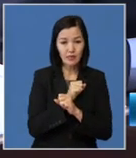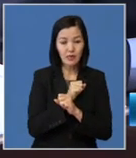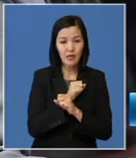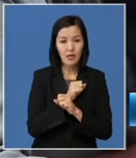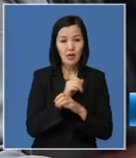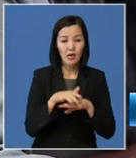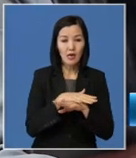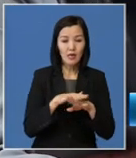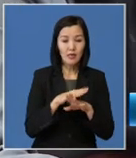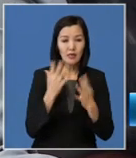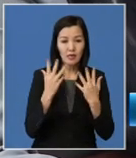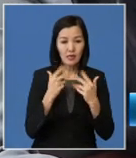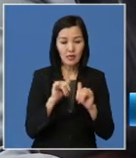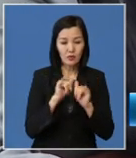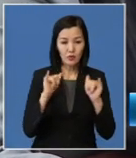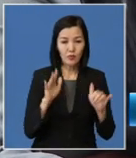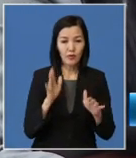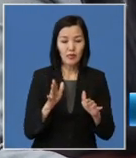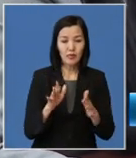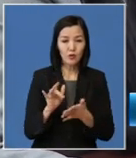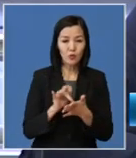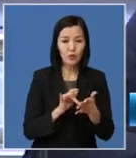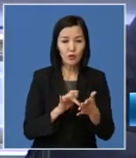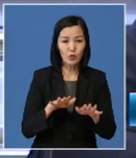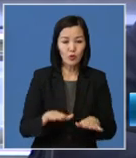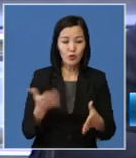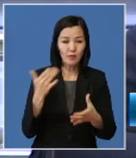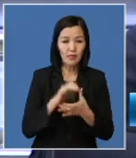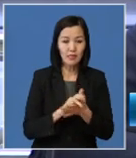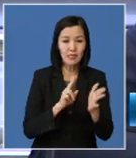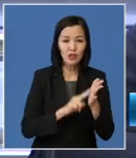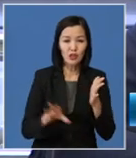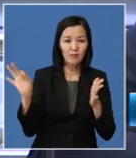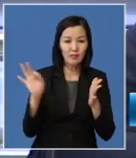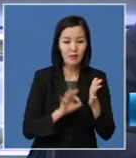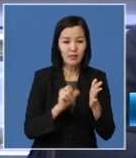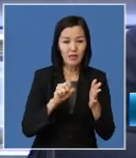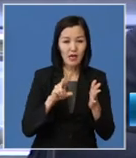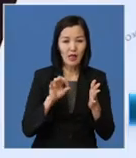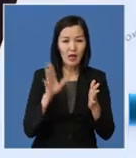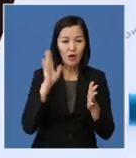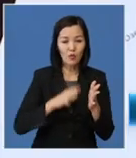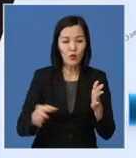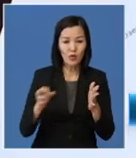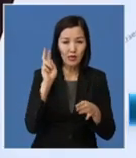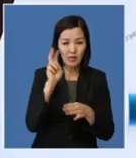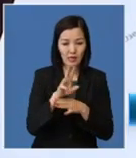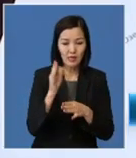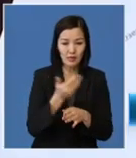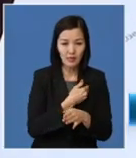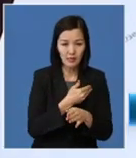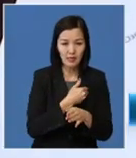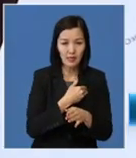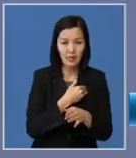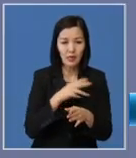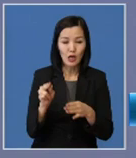кішкене көбейту. Жетісудың туристік орындарымен танысқан ресейліктердің 70% Алакөлге қызығушылық танытып отыр. Шипалы суы бар